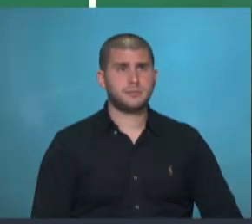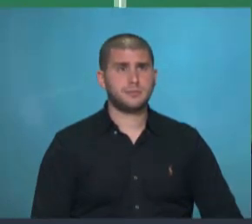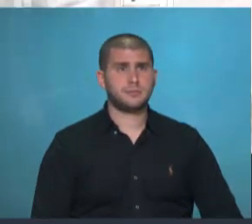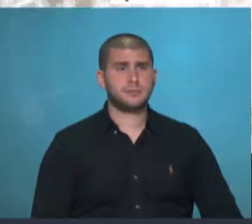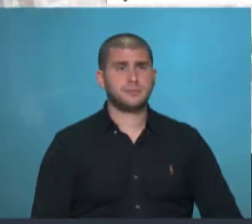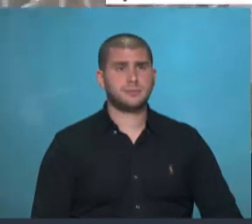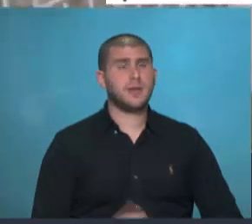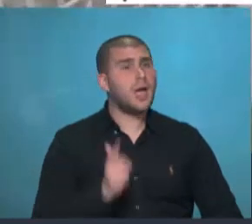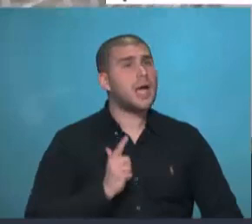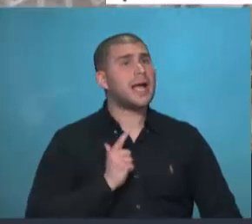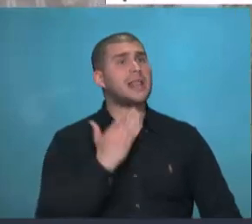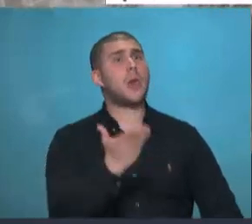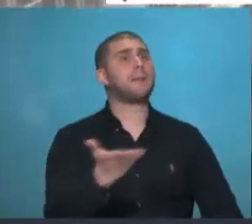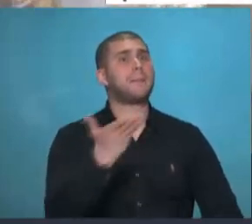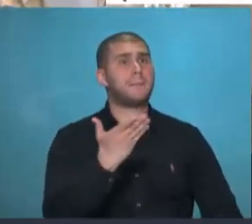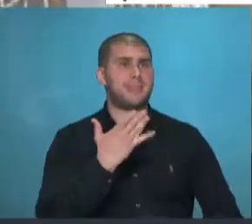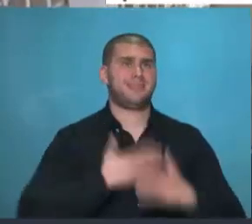We wait for you.